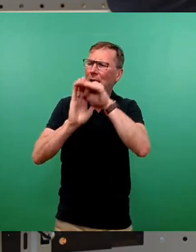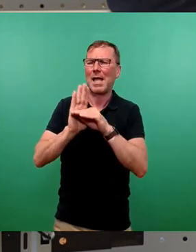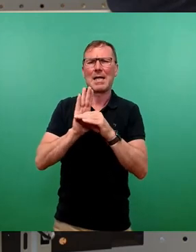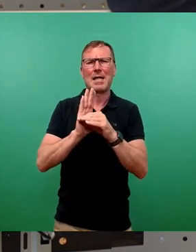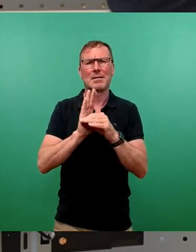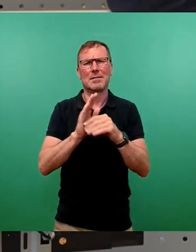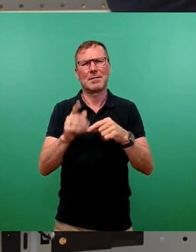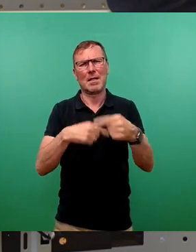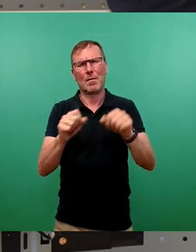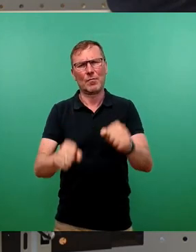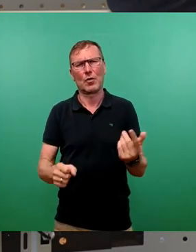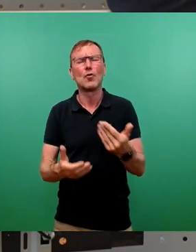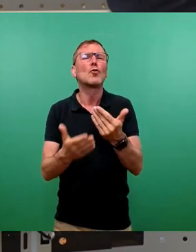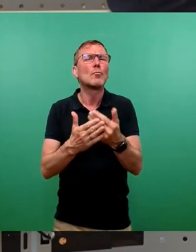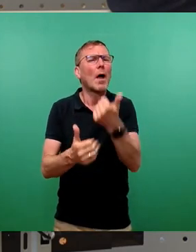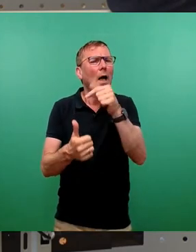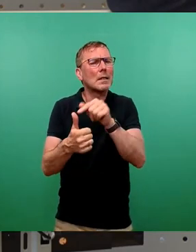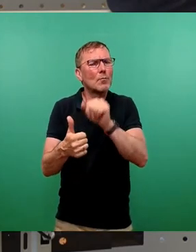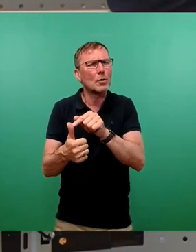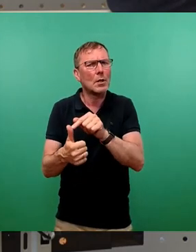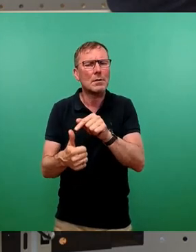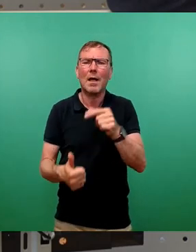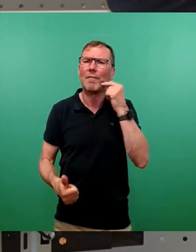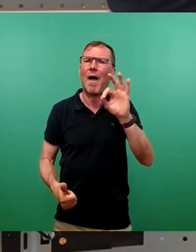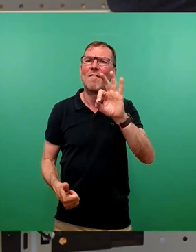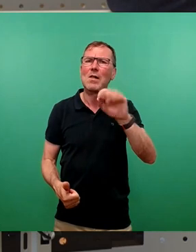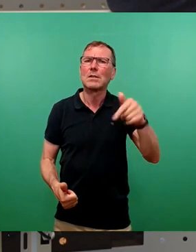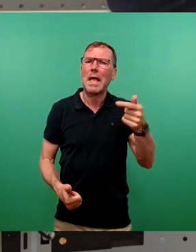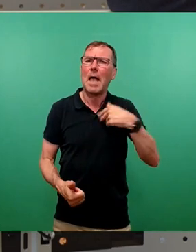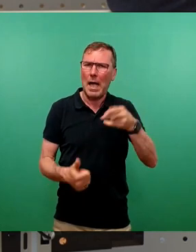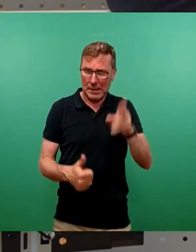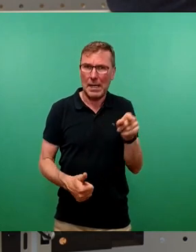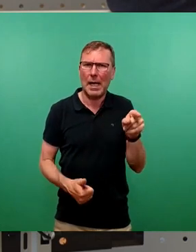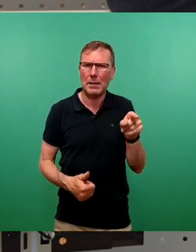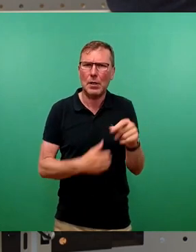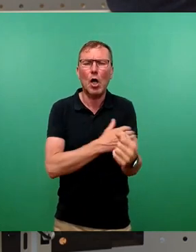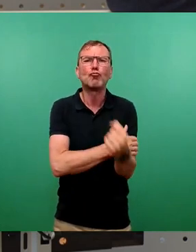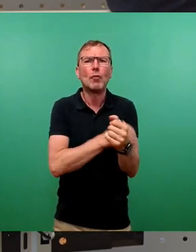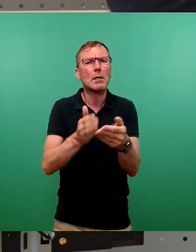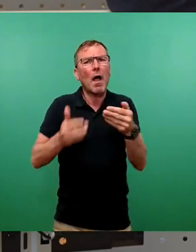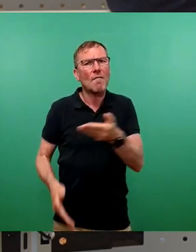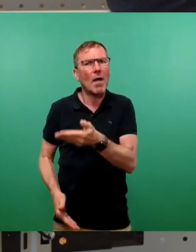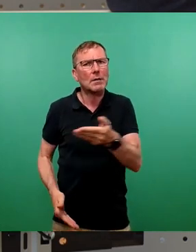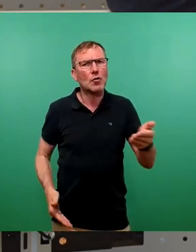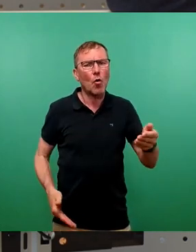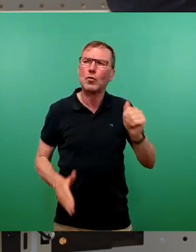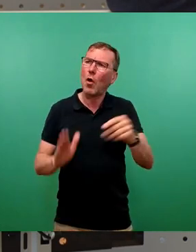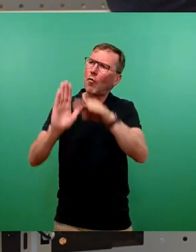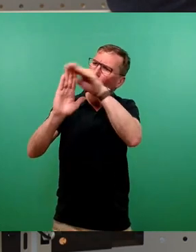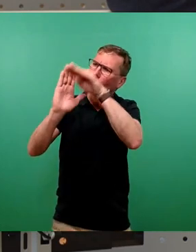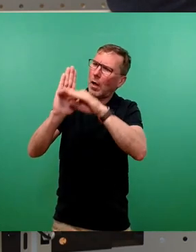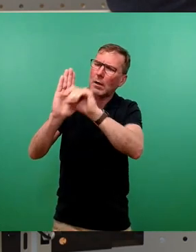zum Beispiel gewesen, da hat Frau Filius-Jehn recht, nach der Stärke der Fraktionen einen Vorschlag zu unterbreiten. Das ist